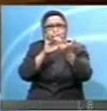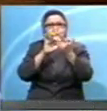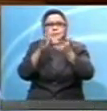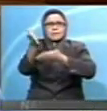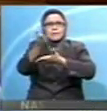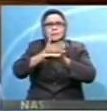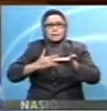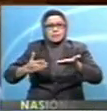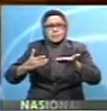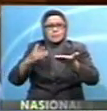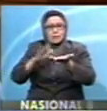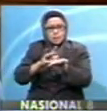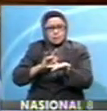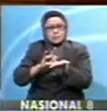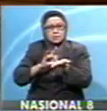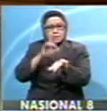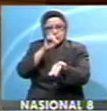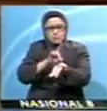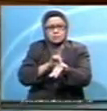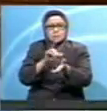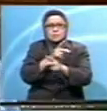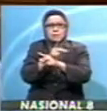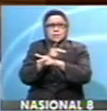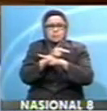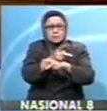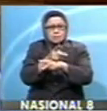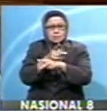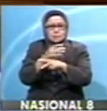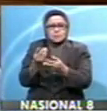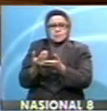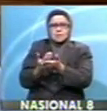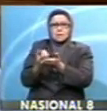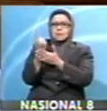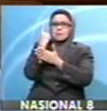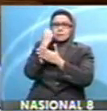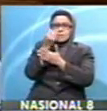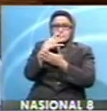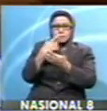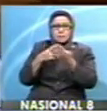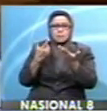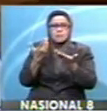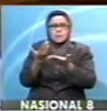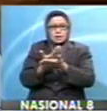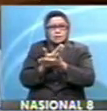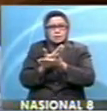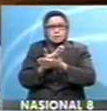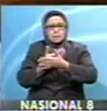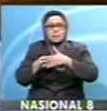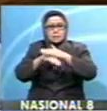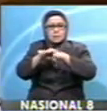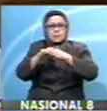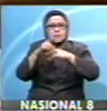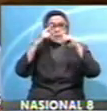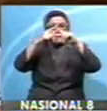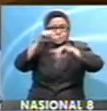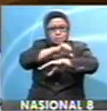pihak perubatan Dr yang menjaga dan baru sekejap tadi beliau telah masuk dalam er dewan pemudahan